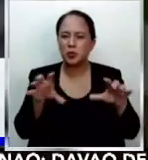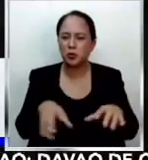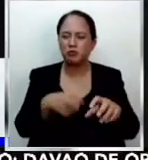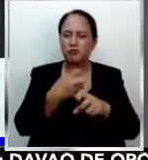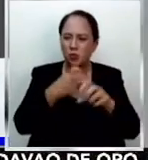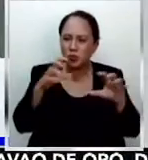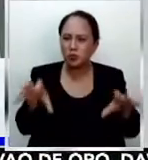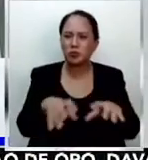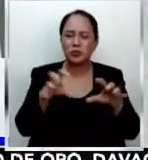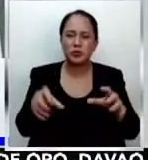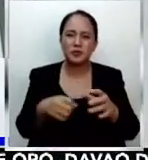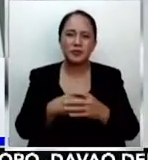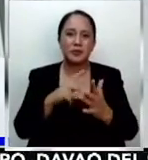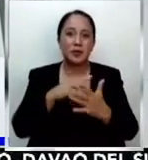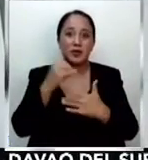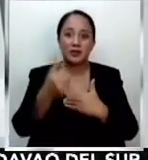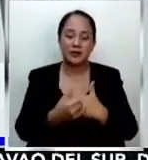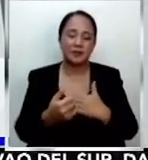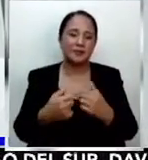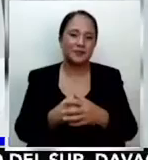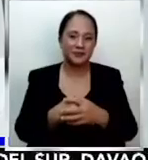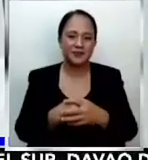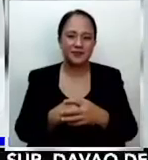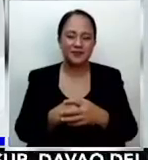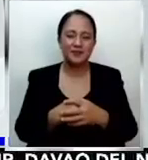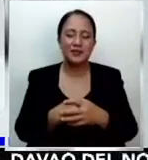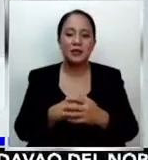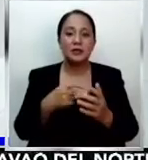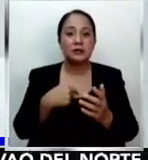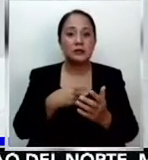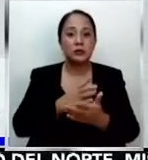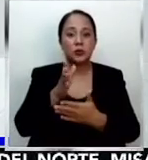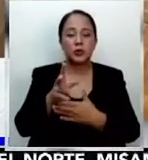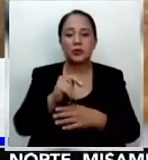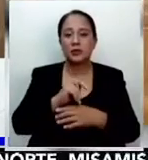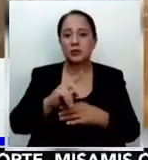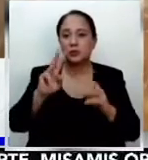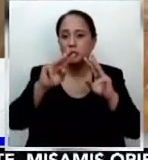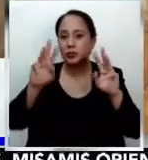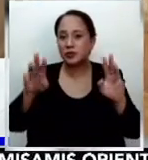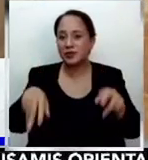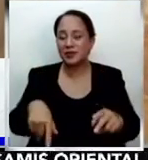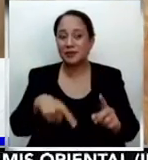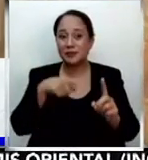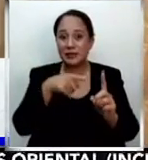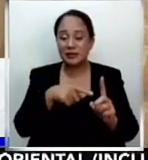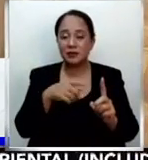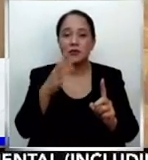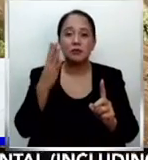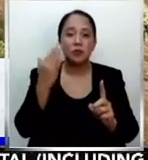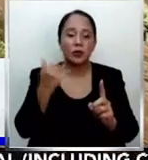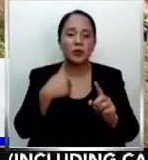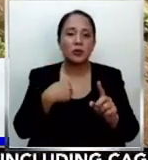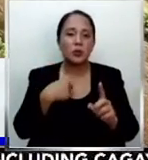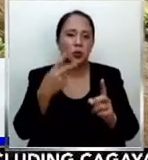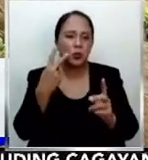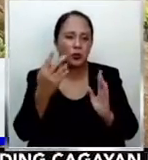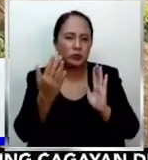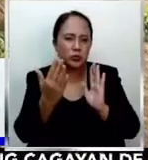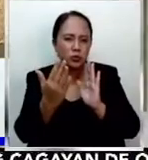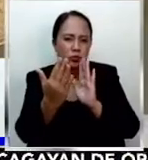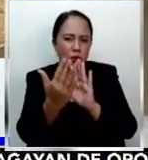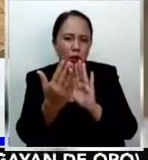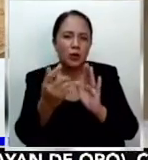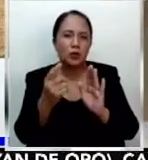pinaghirapan namin. Nagpunta pa sa National Museum si Ruru para makita ng malapitan ang tunay